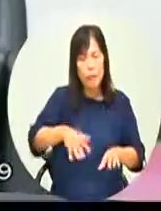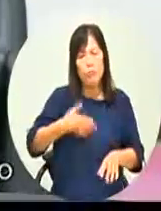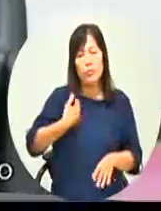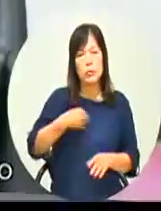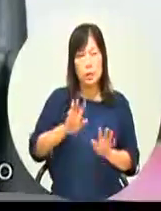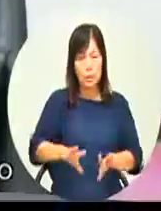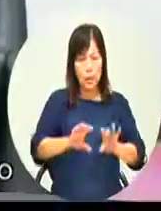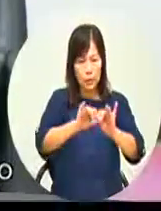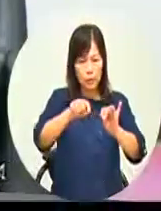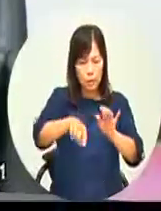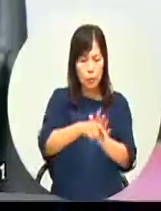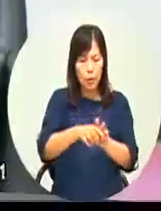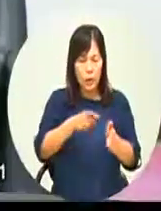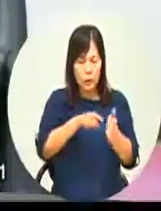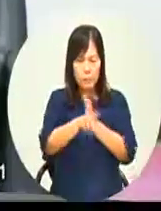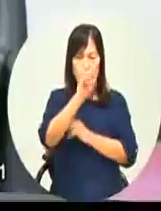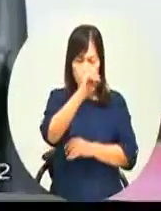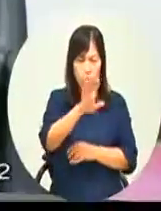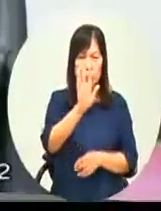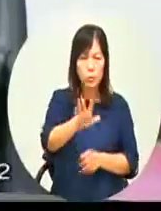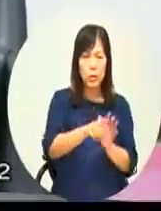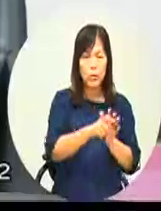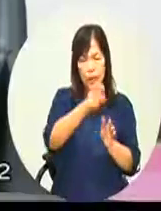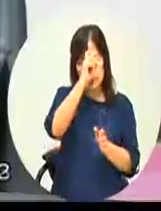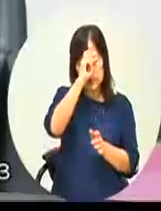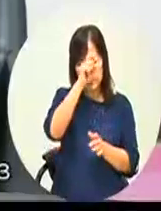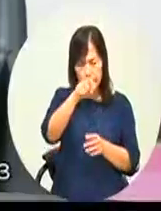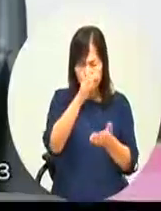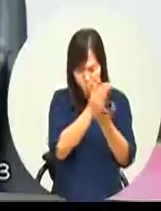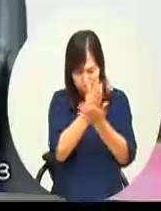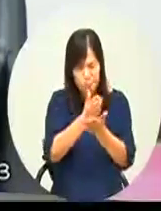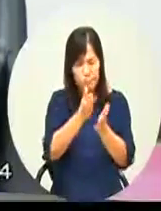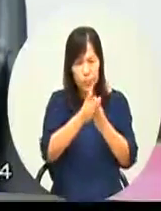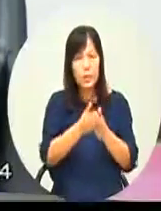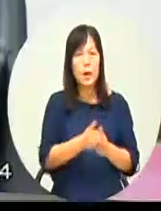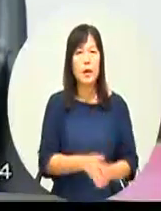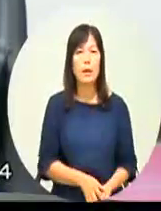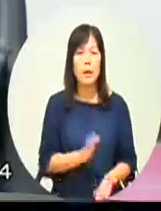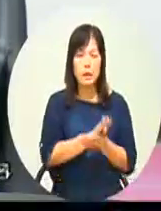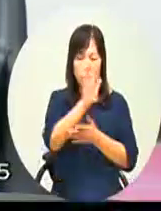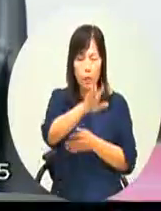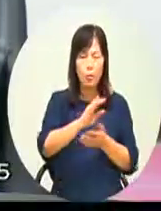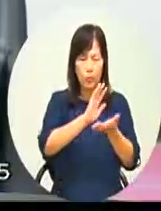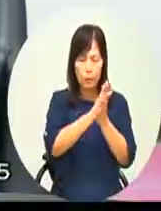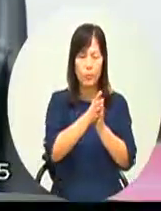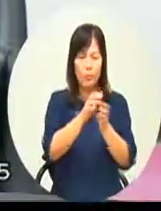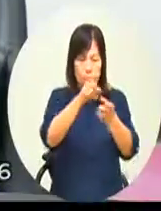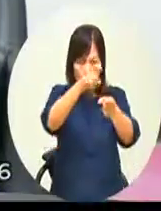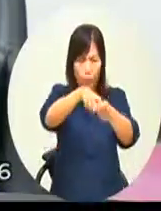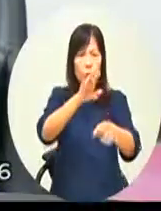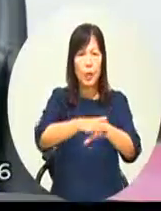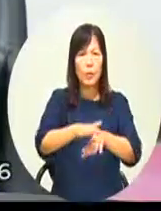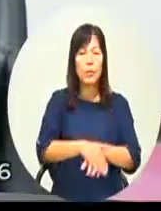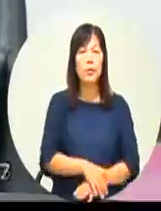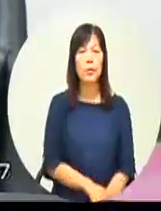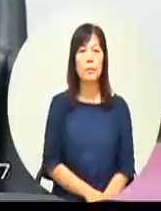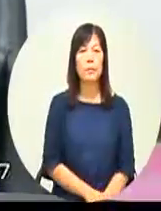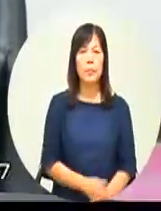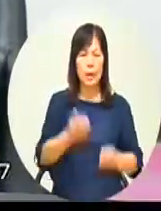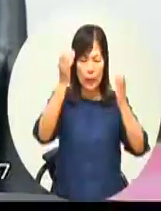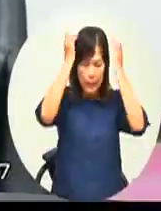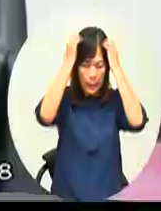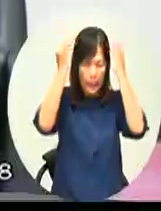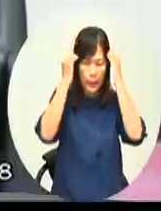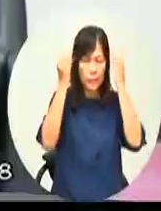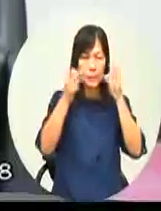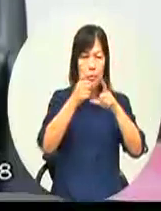地点本席一直在建立，也希望你们能够纳入评估，这是未来的趋势。因为现在南子区的这